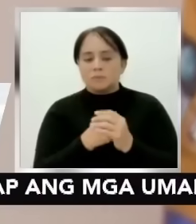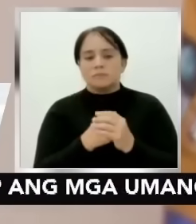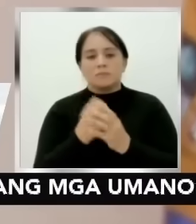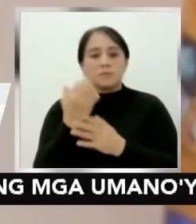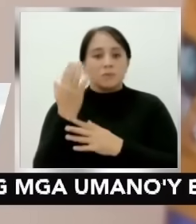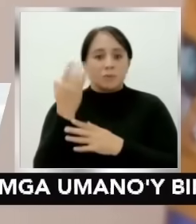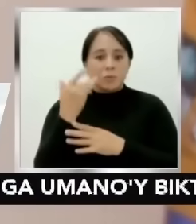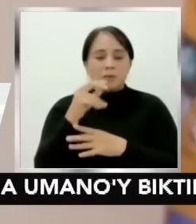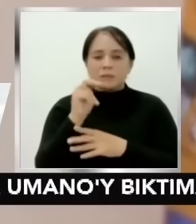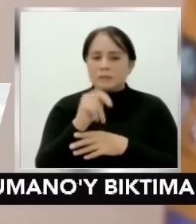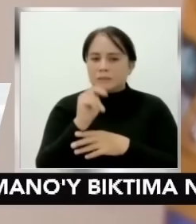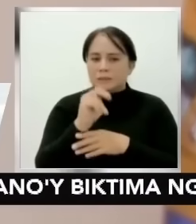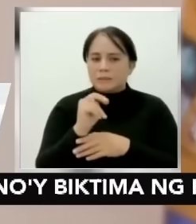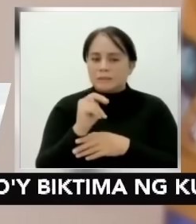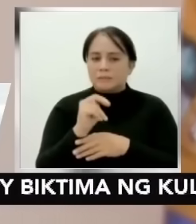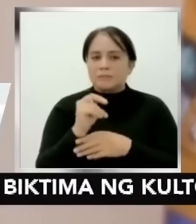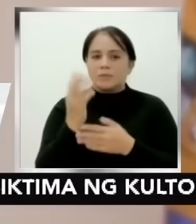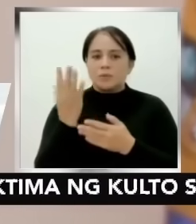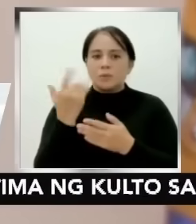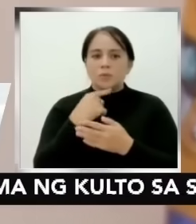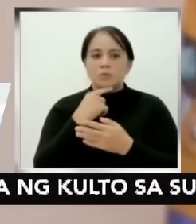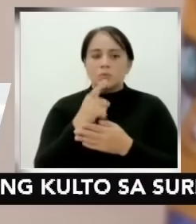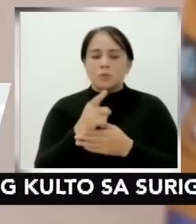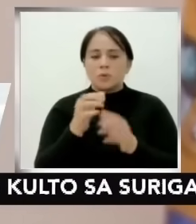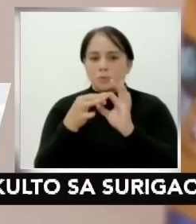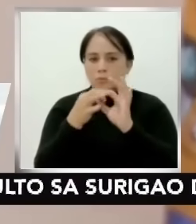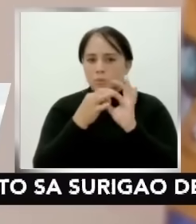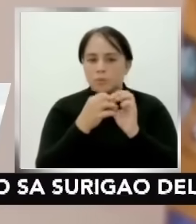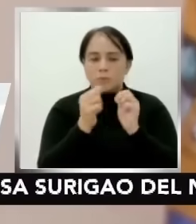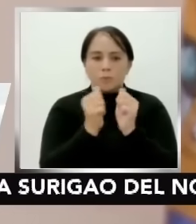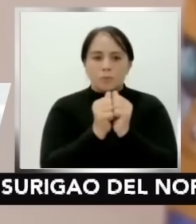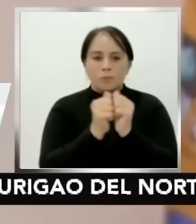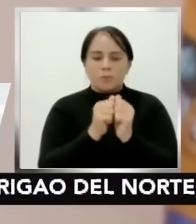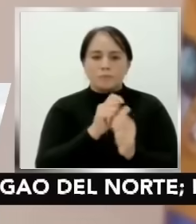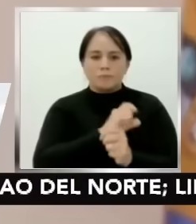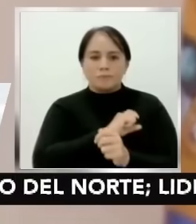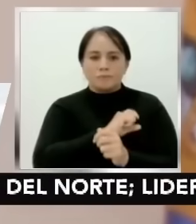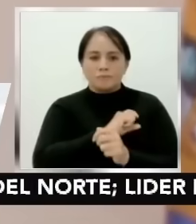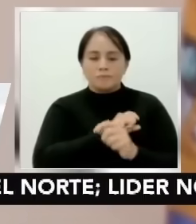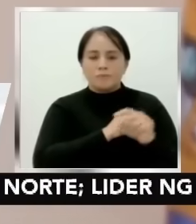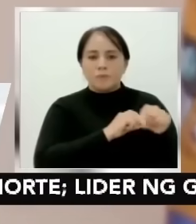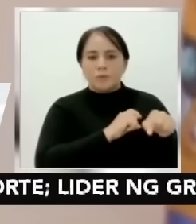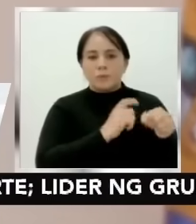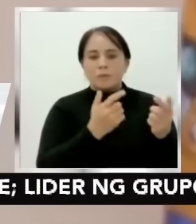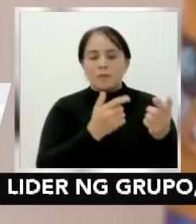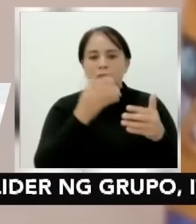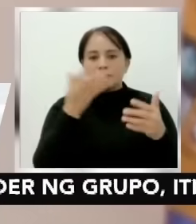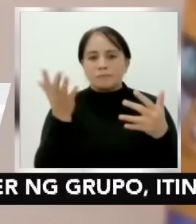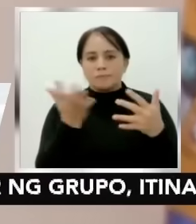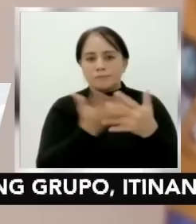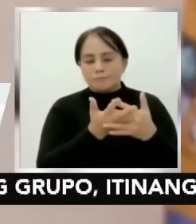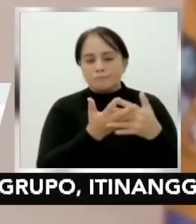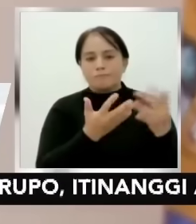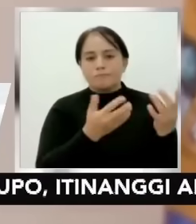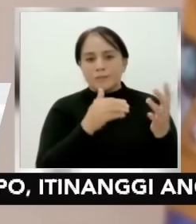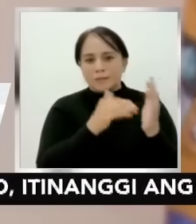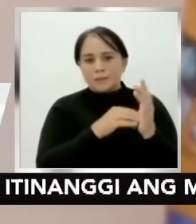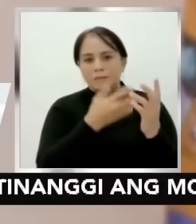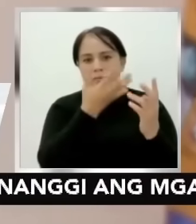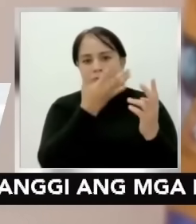nating imbestigahan. We are actually coordinating with the PNP ABS group po, no, para sa filing ng criminal case against dun sa,